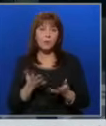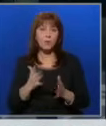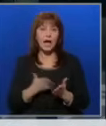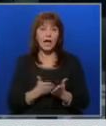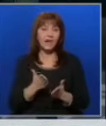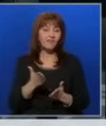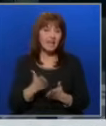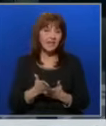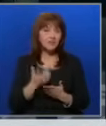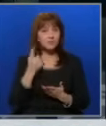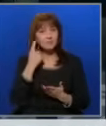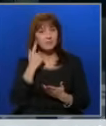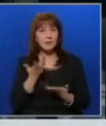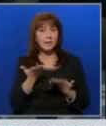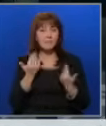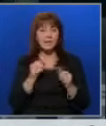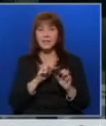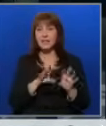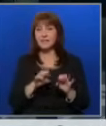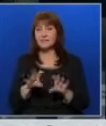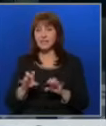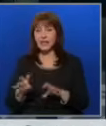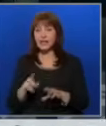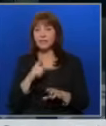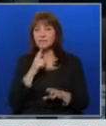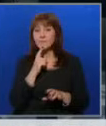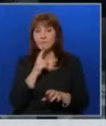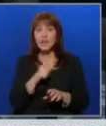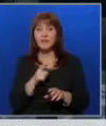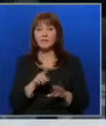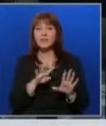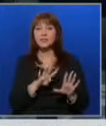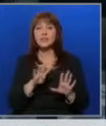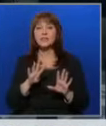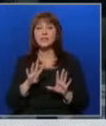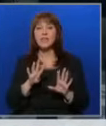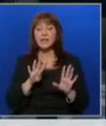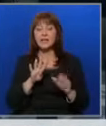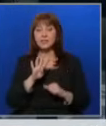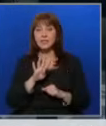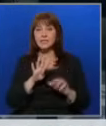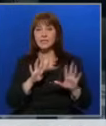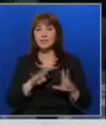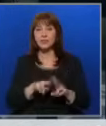От поведението в 49-то Народно събрание, където